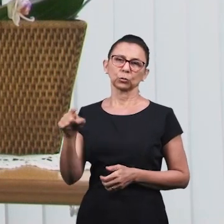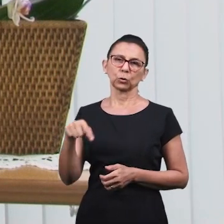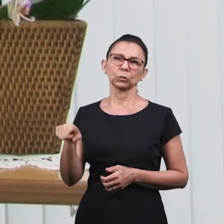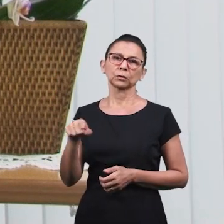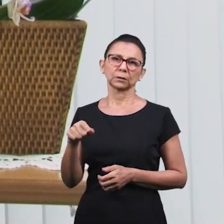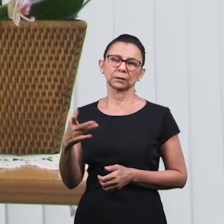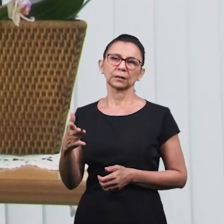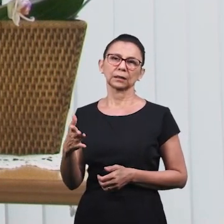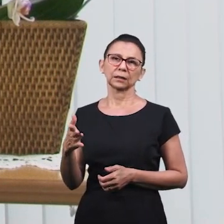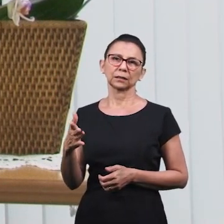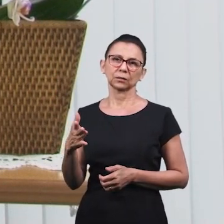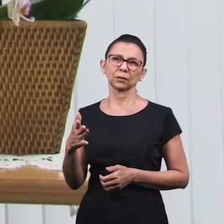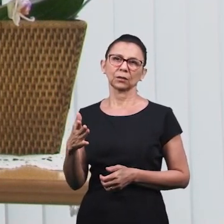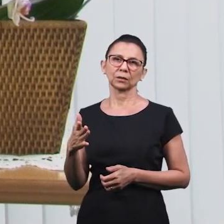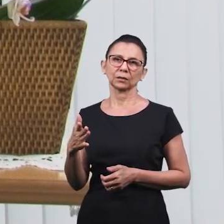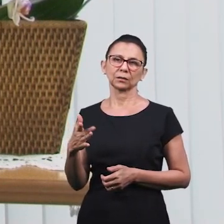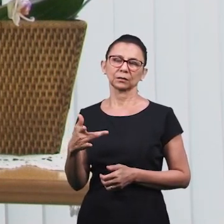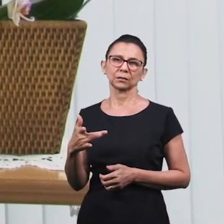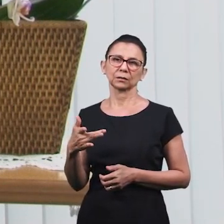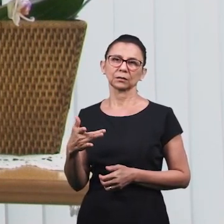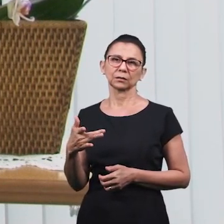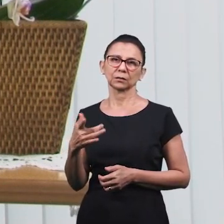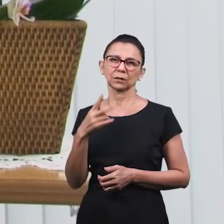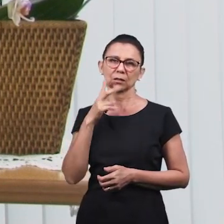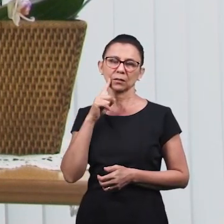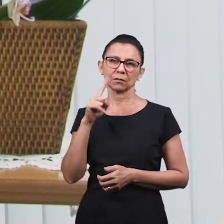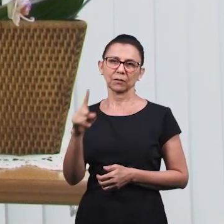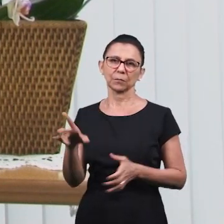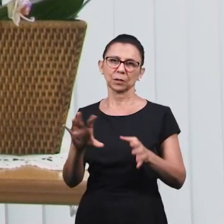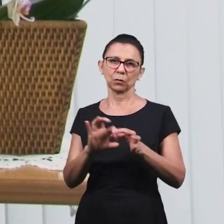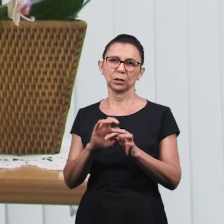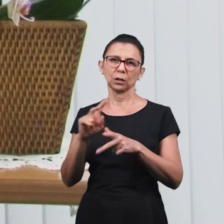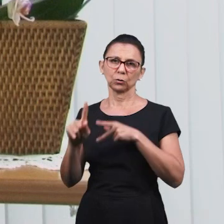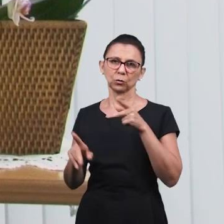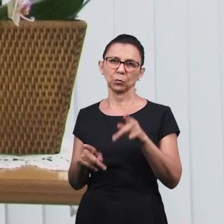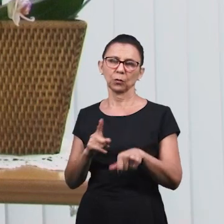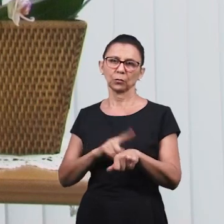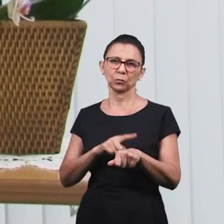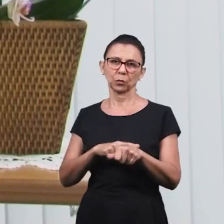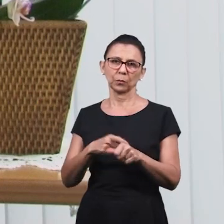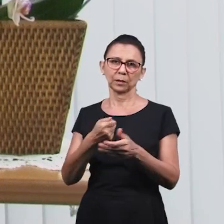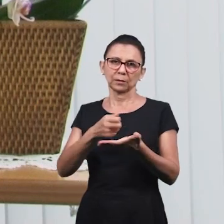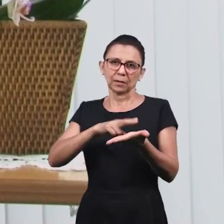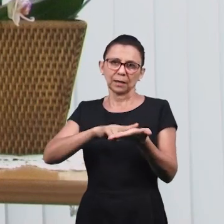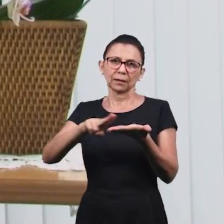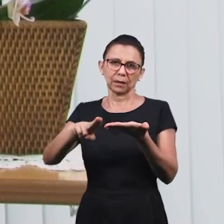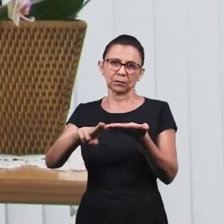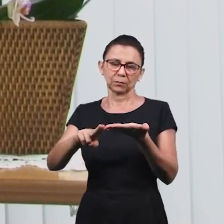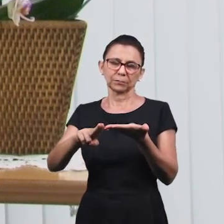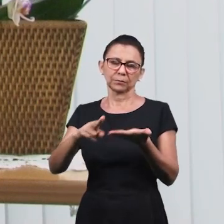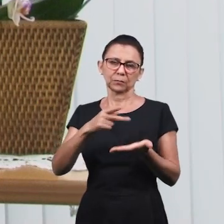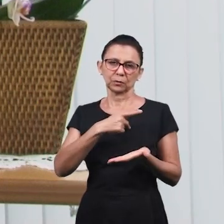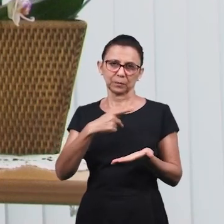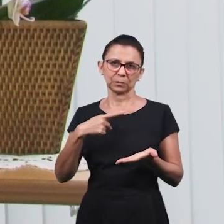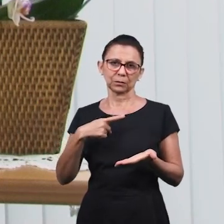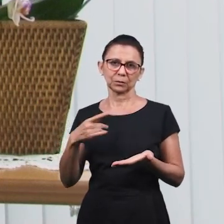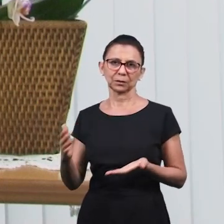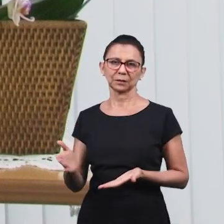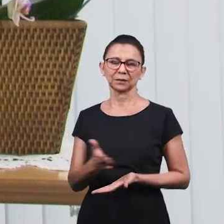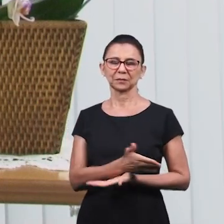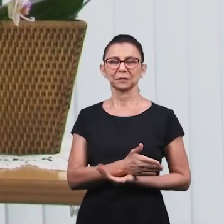ce n'est pas l'Église seulement concernée, mais c'est tout le corps. Tout le